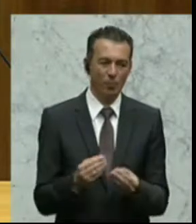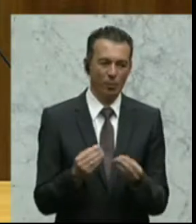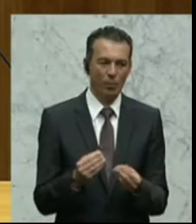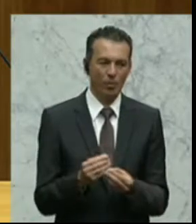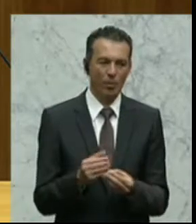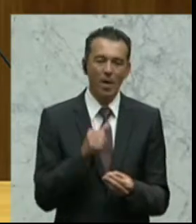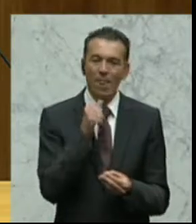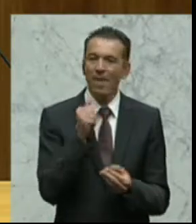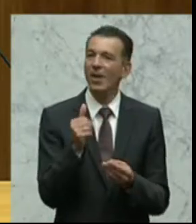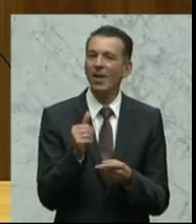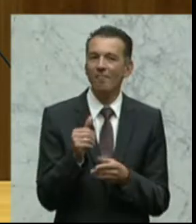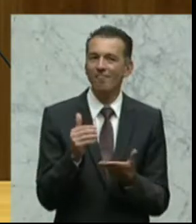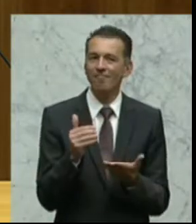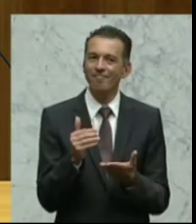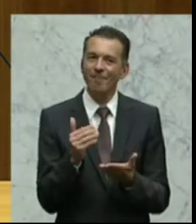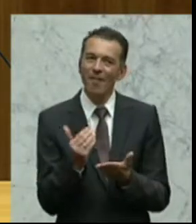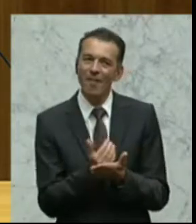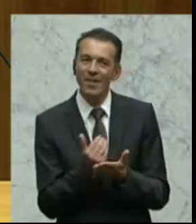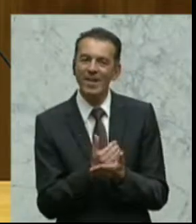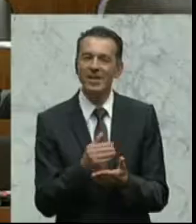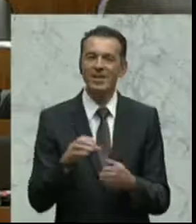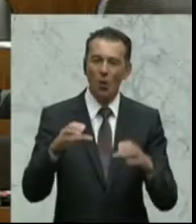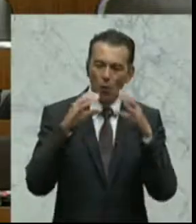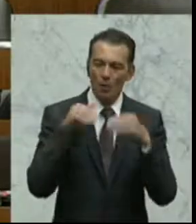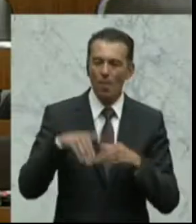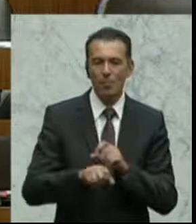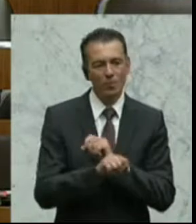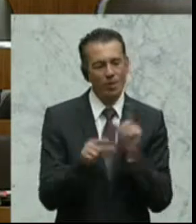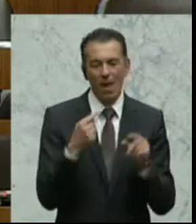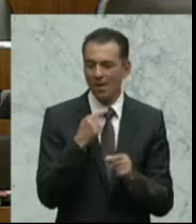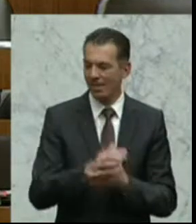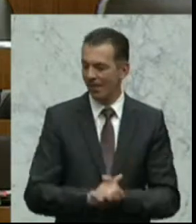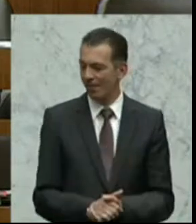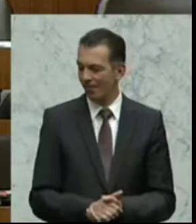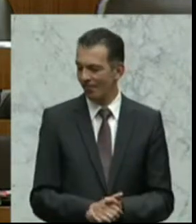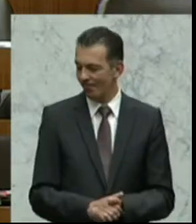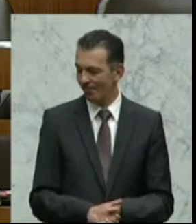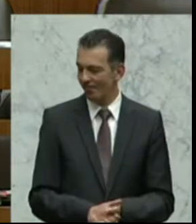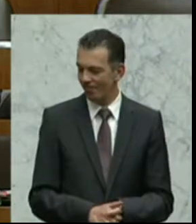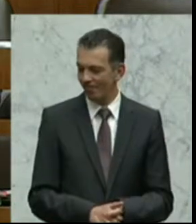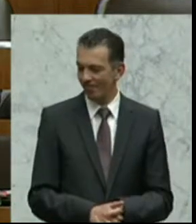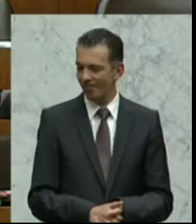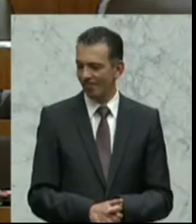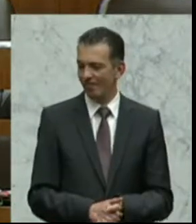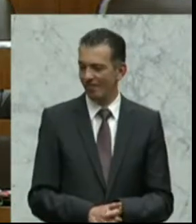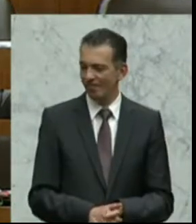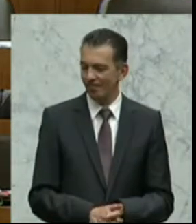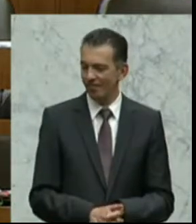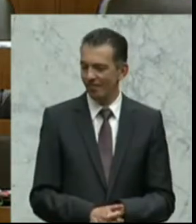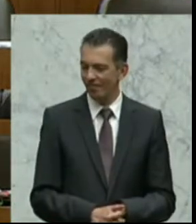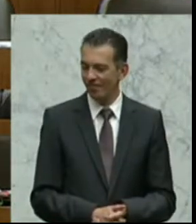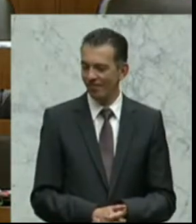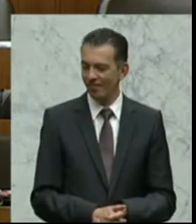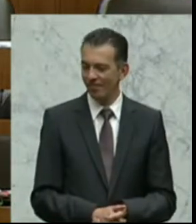Verdienst der ÖVP, das muss man schon mal ganz deutlich sagen. Und Und Sie haben es nicht wieder eingeführt.